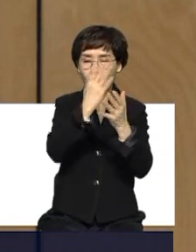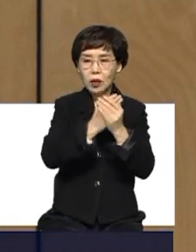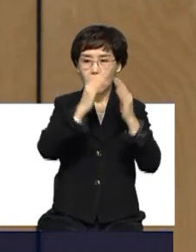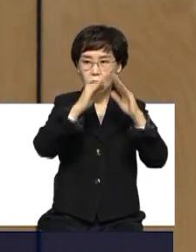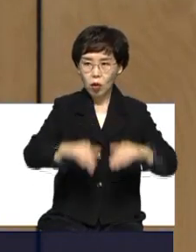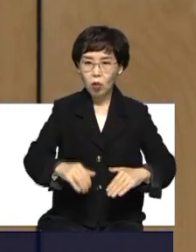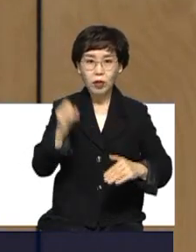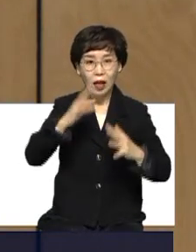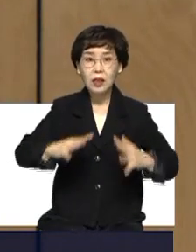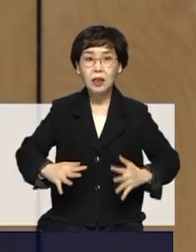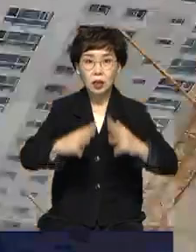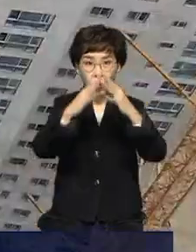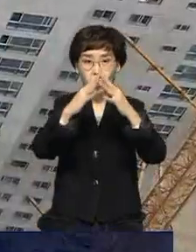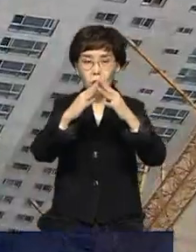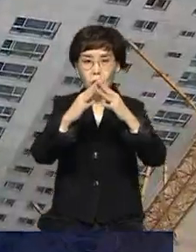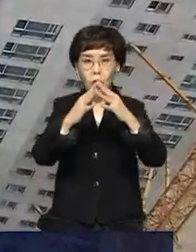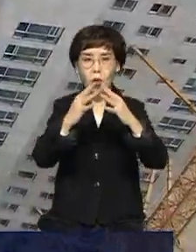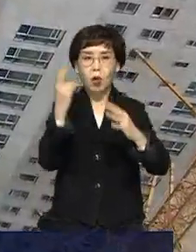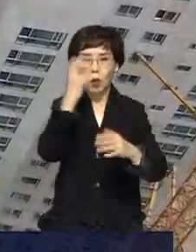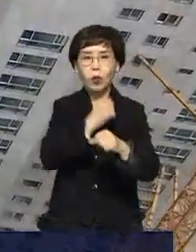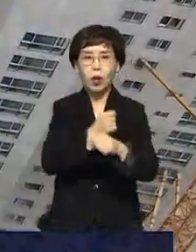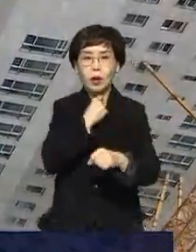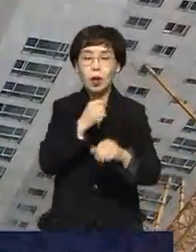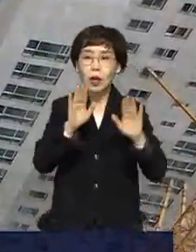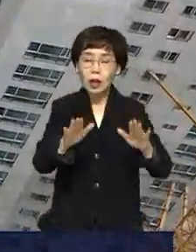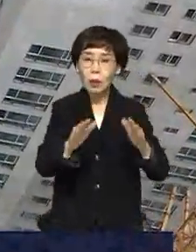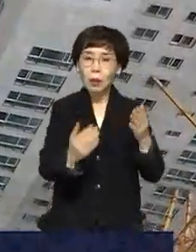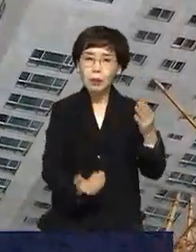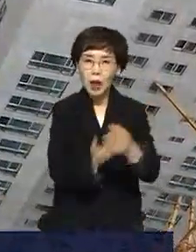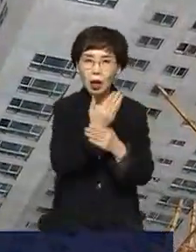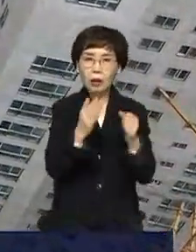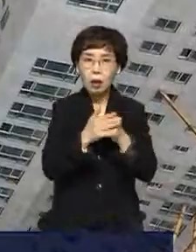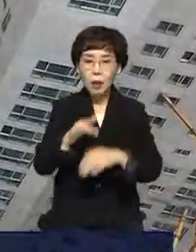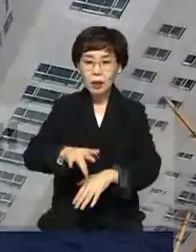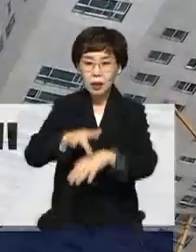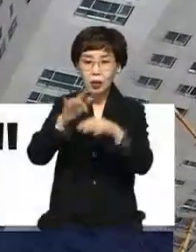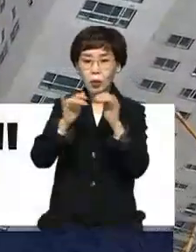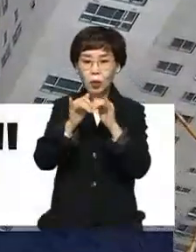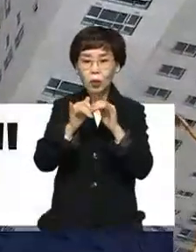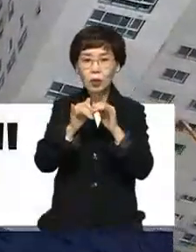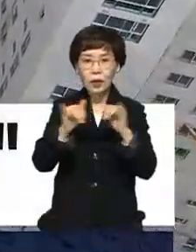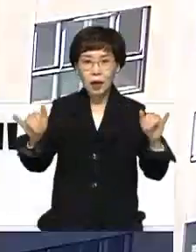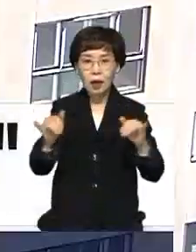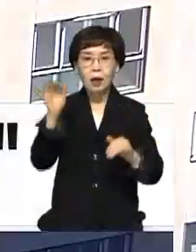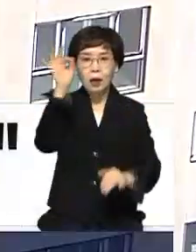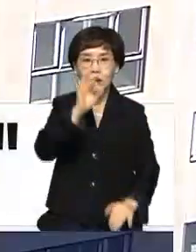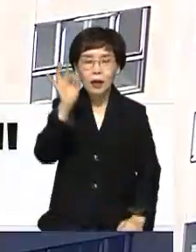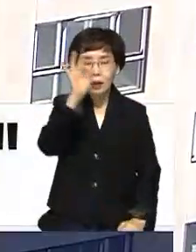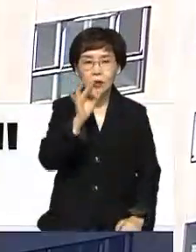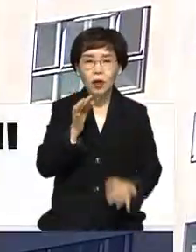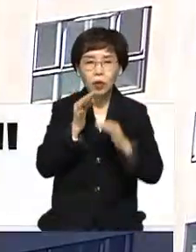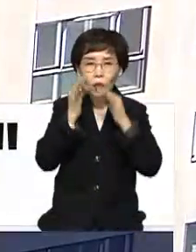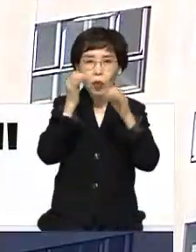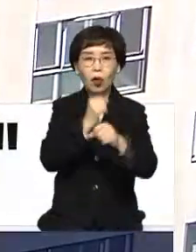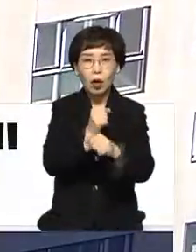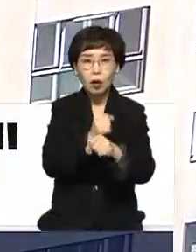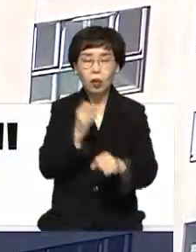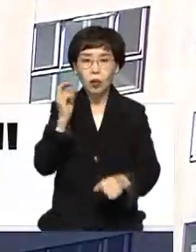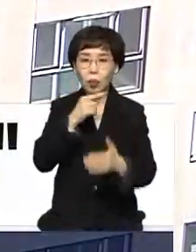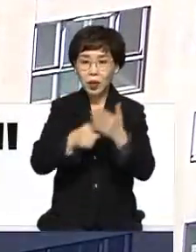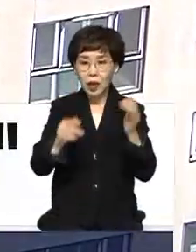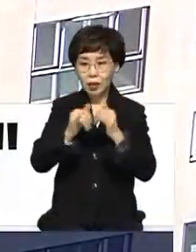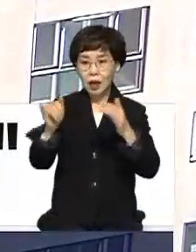방안까지도 고려하겠습니다. 정 회장은 이번 사고로 실종된 사람들을 수색하는 데 총력을 기울이는 한편